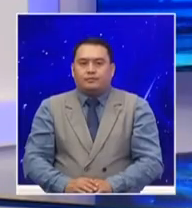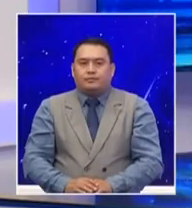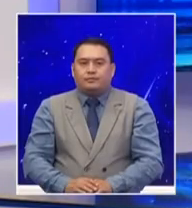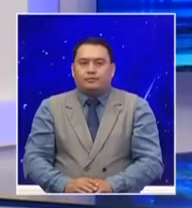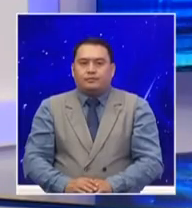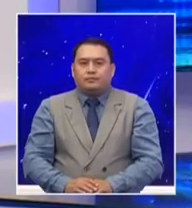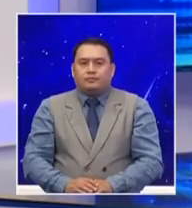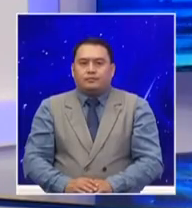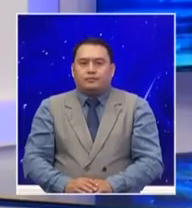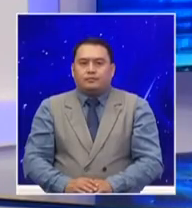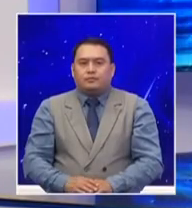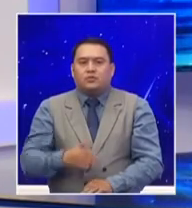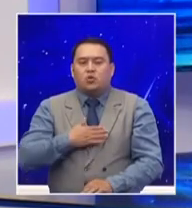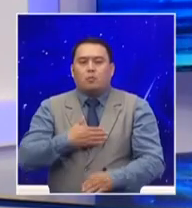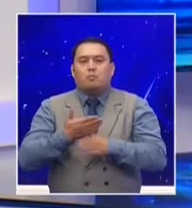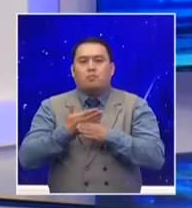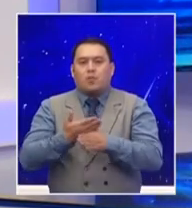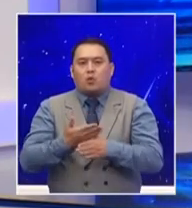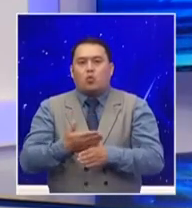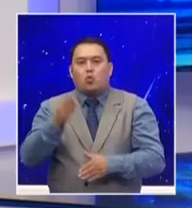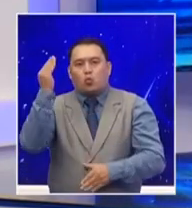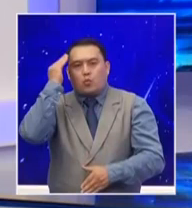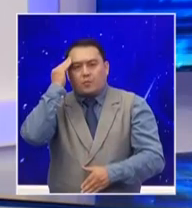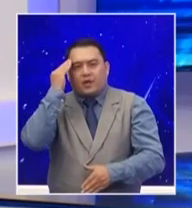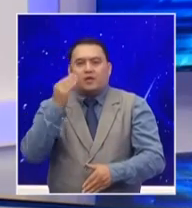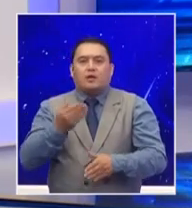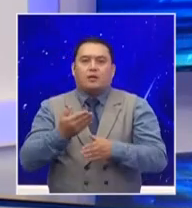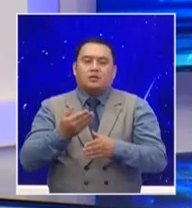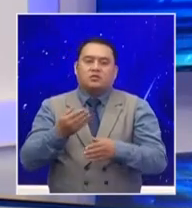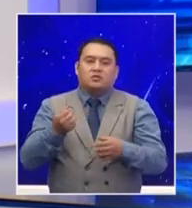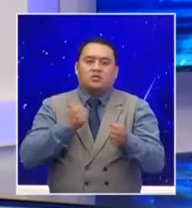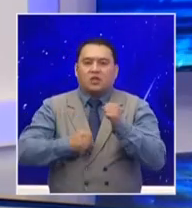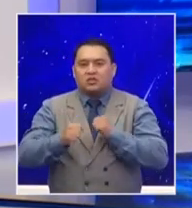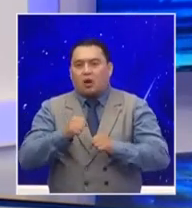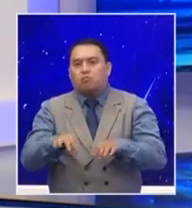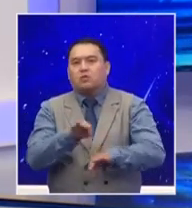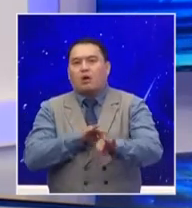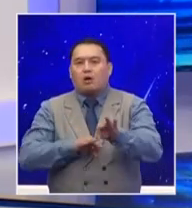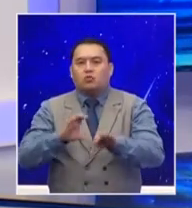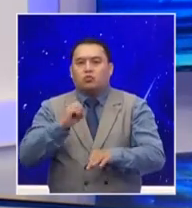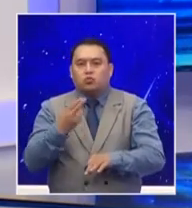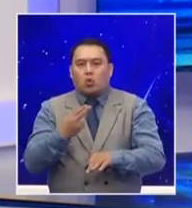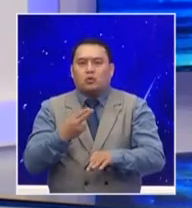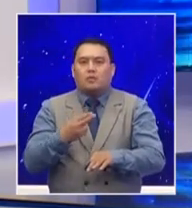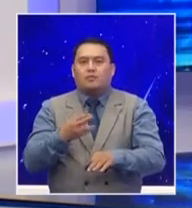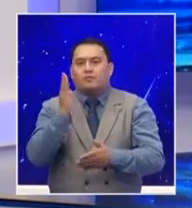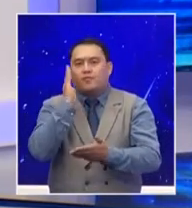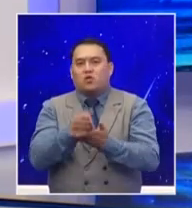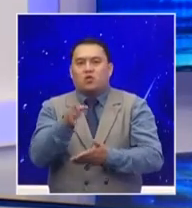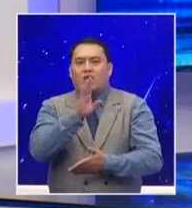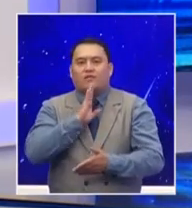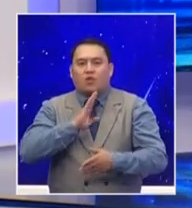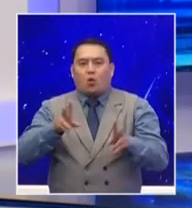«Если никто не приходит тебе на помощь, надо уметь дать отпор». Эта идея легла в основу проекта Ассоциации «Вперед, девчонки»,